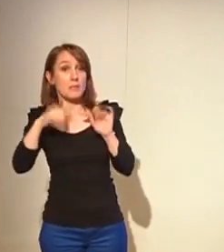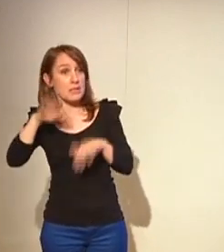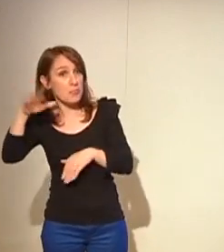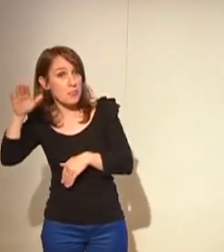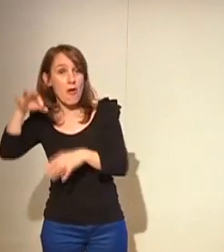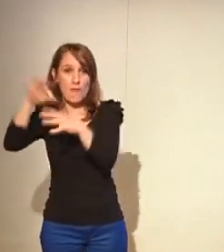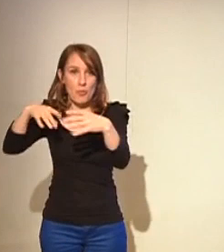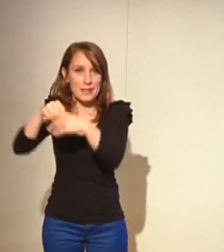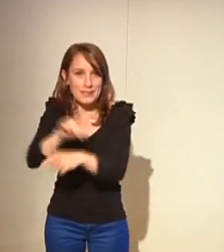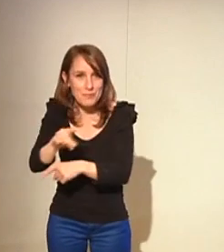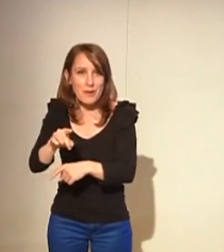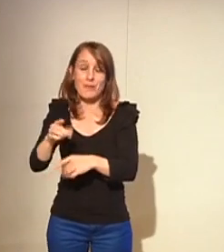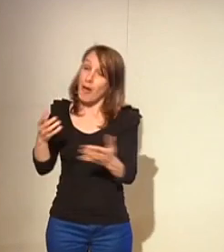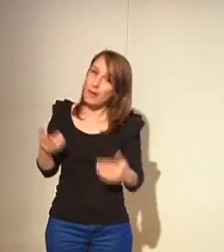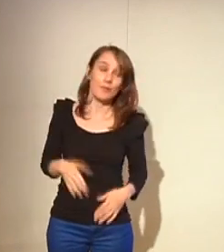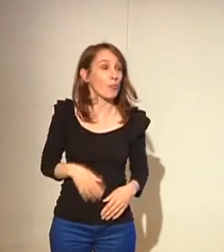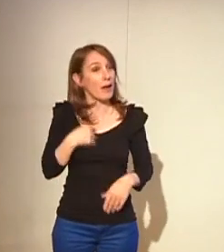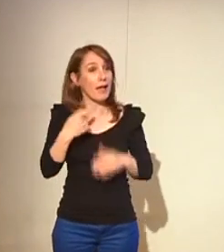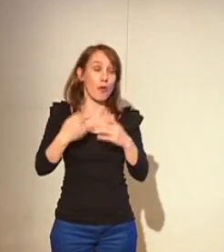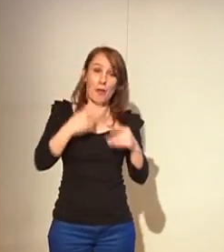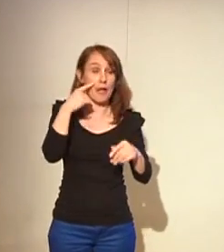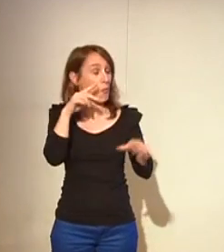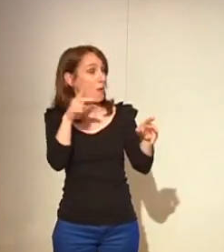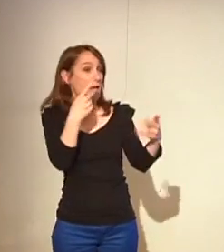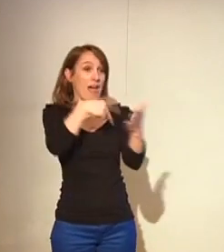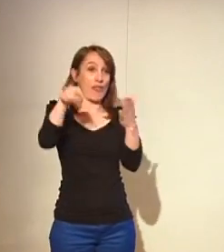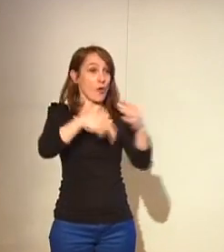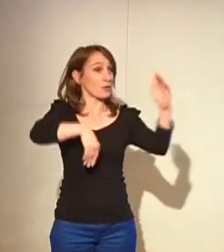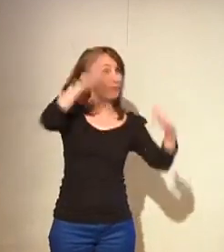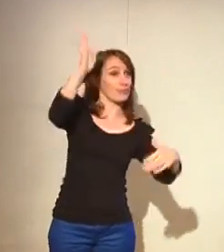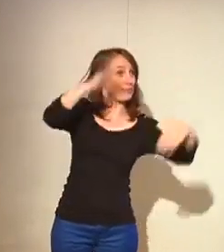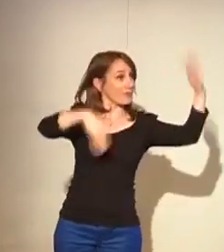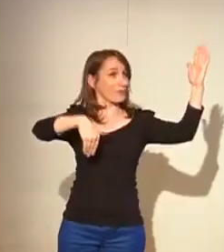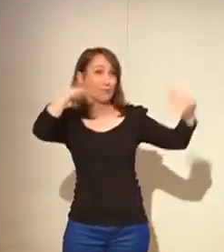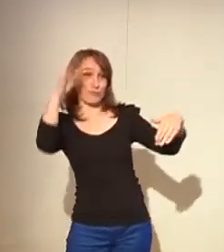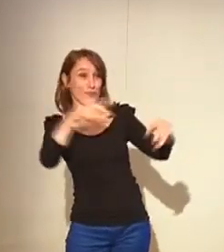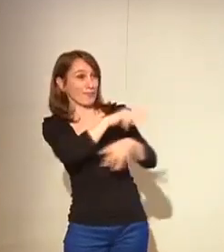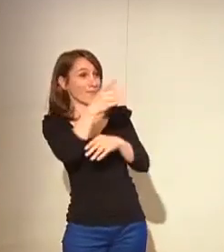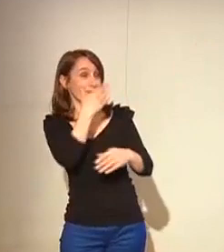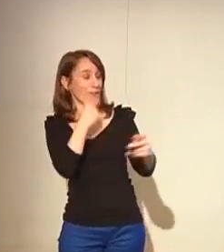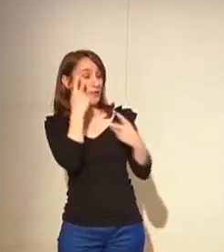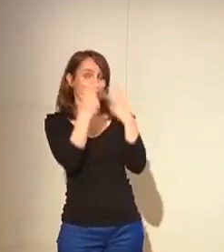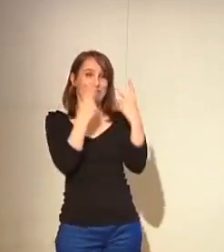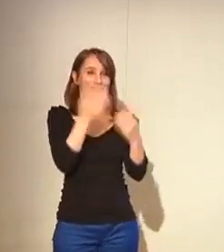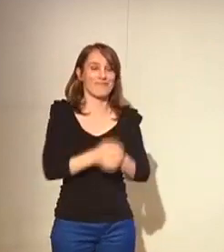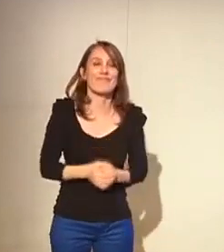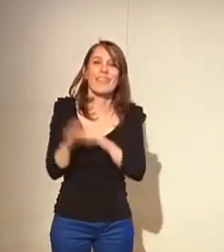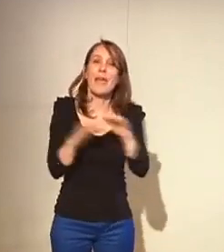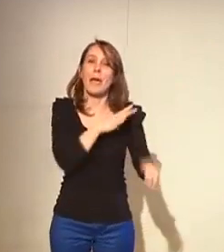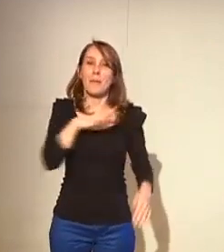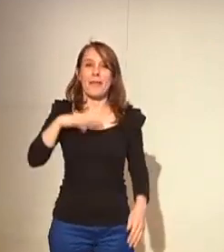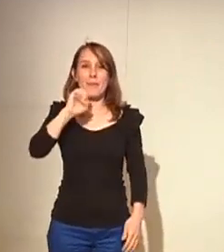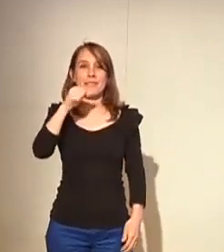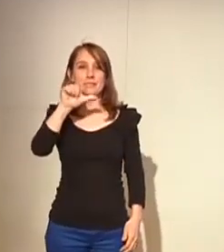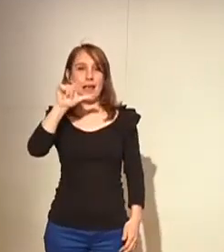au vote joli Balis vu d'ici c'est très très joli madame Salah qui est